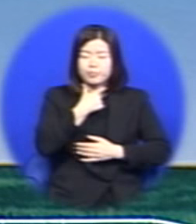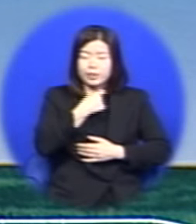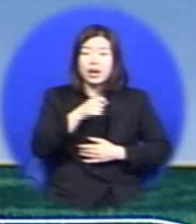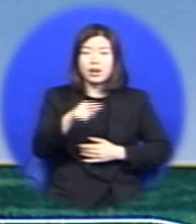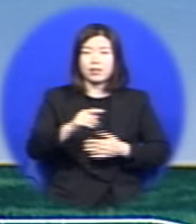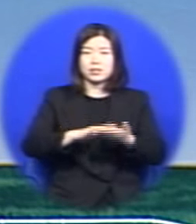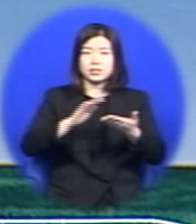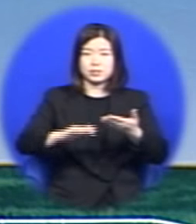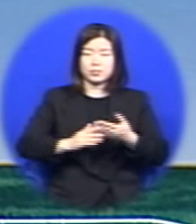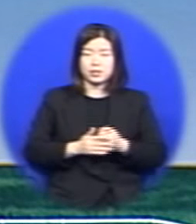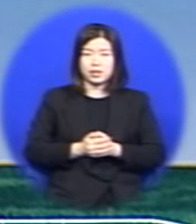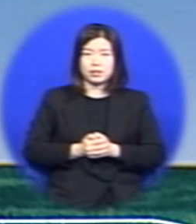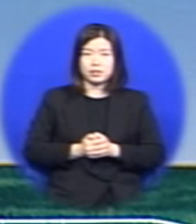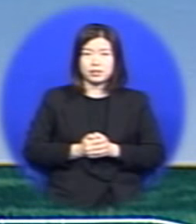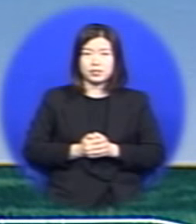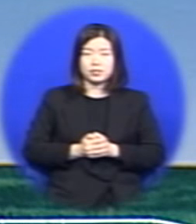갈망이었습니다.